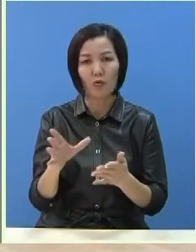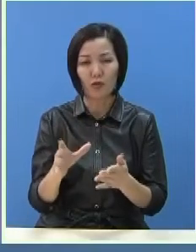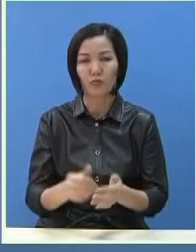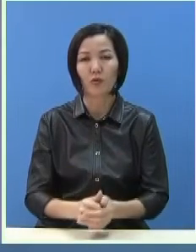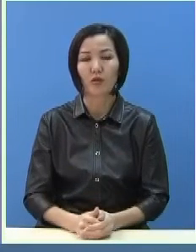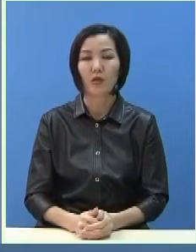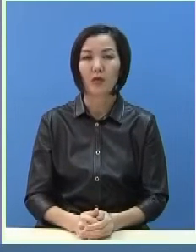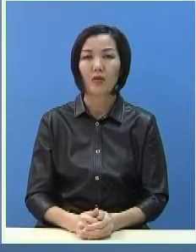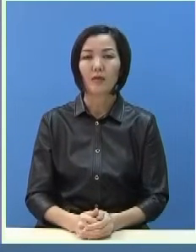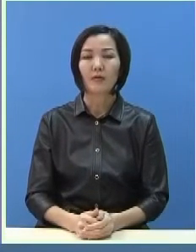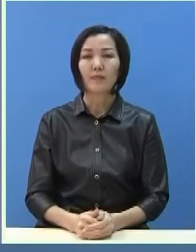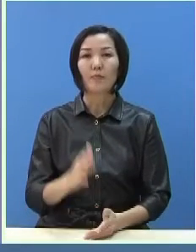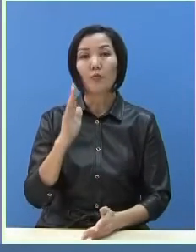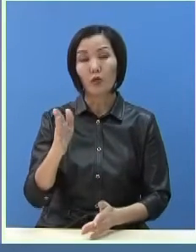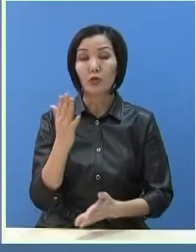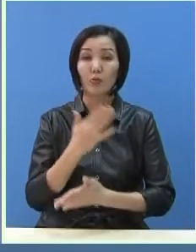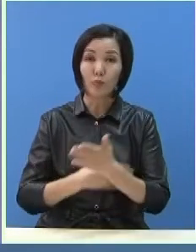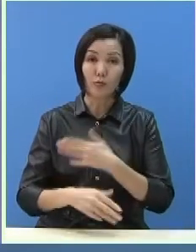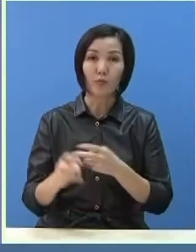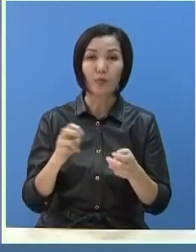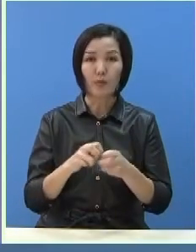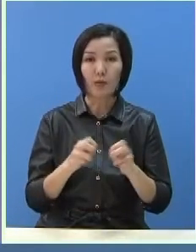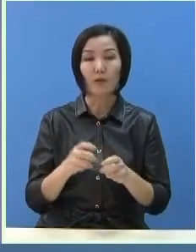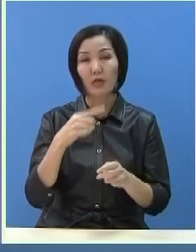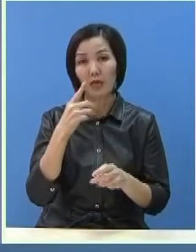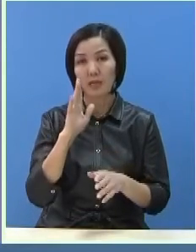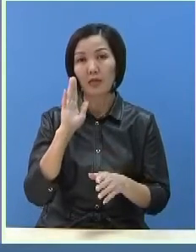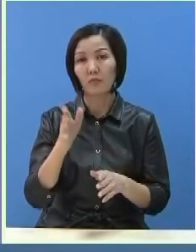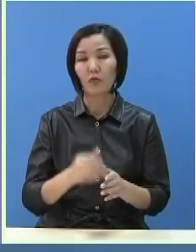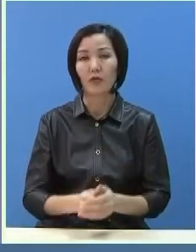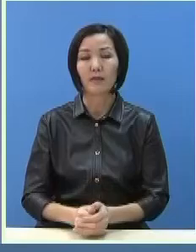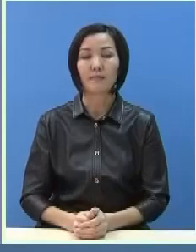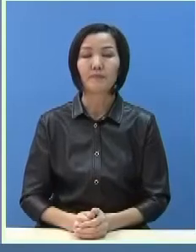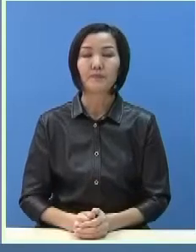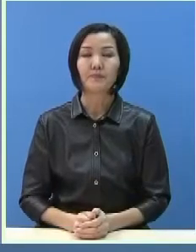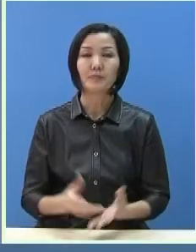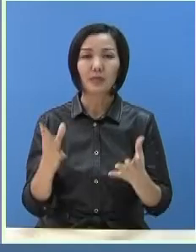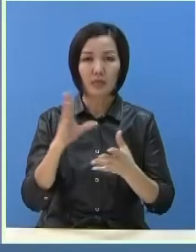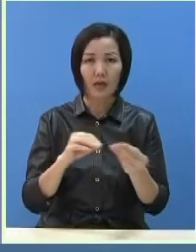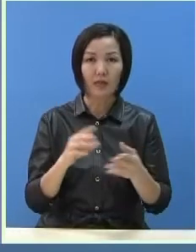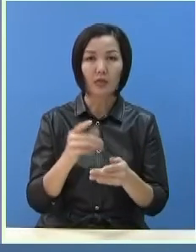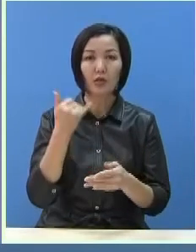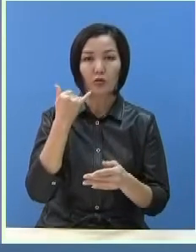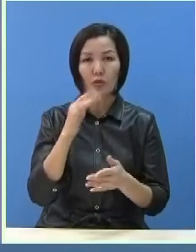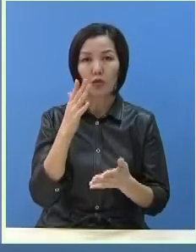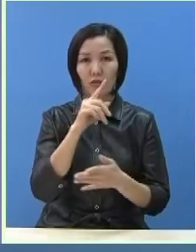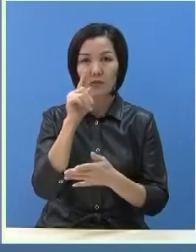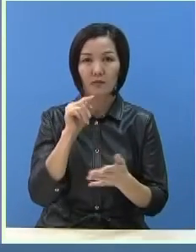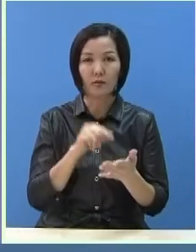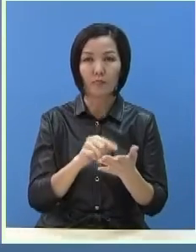болашақта мүмкіндігі шектеулі азаматтардың да барлығының мәселесі көтерілетін ол айдан алып нәрсе. Тағы бір көрерменіміздің сауалын тыңдап алсақ, кеш